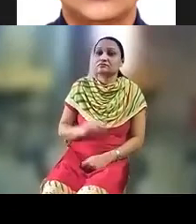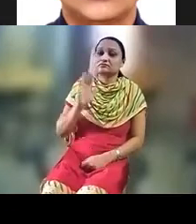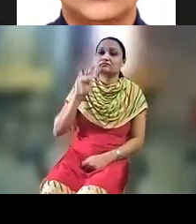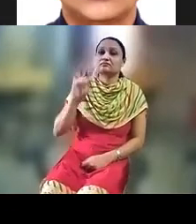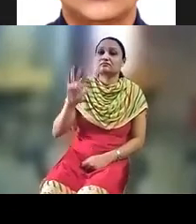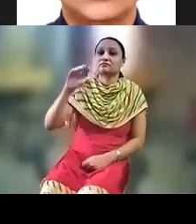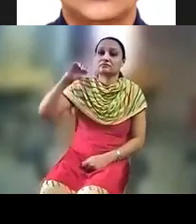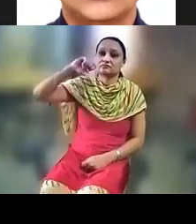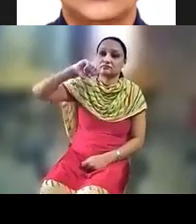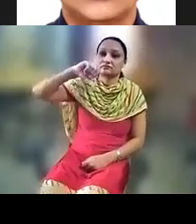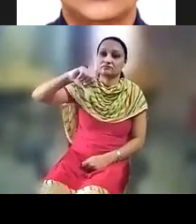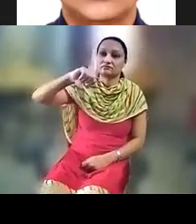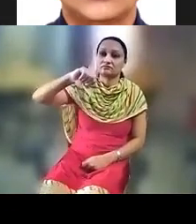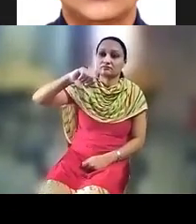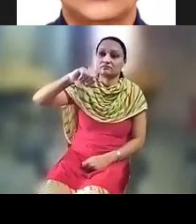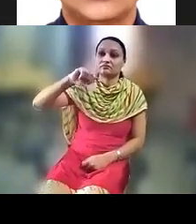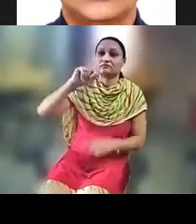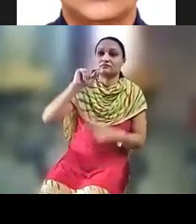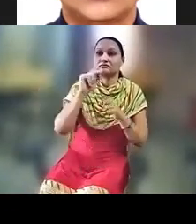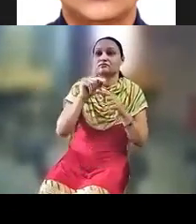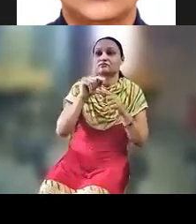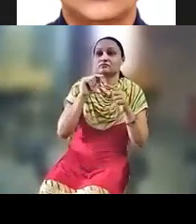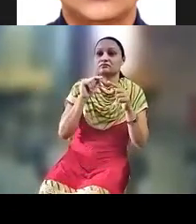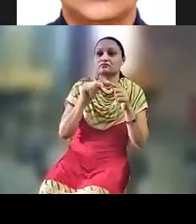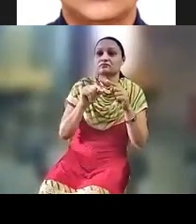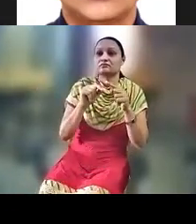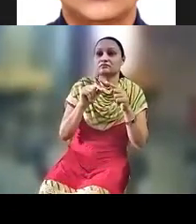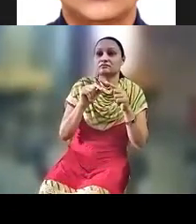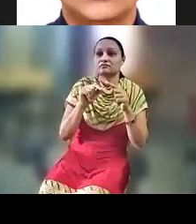49% more likely to have never attended school.